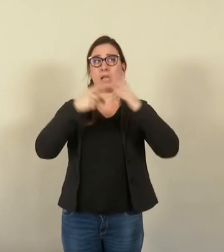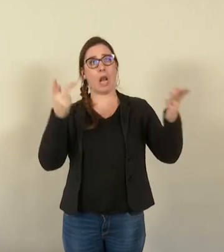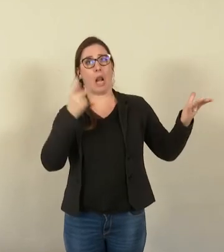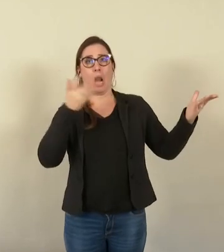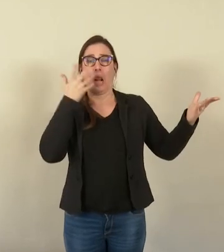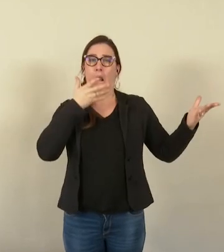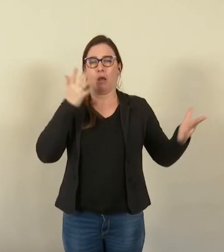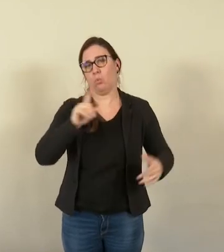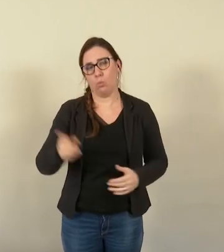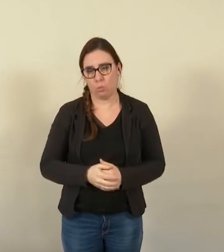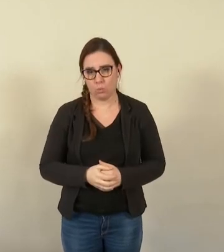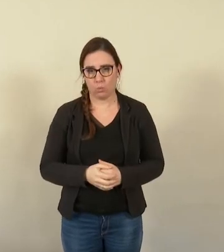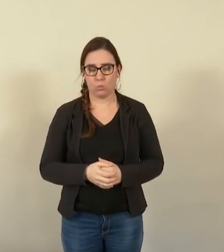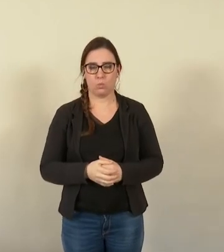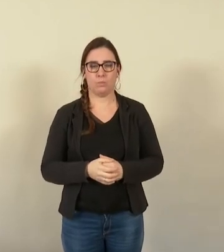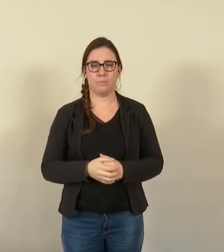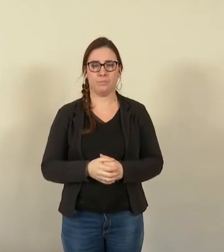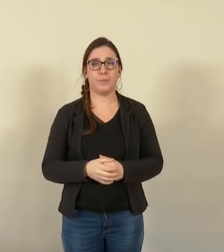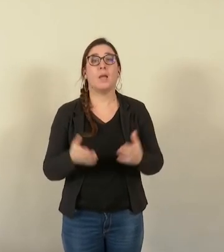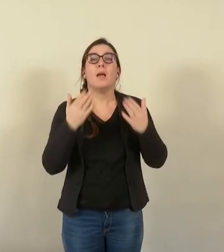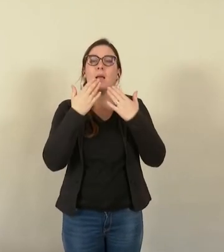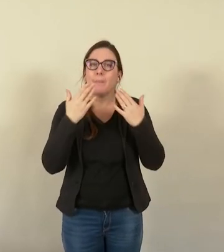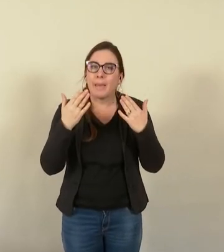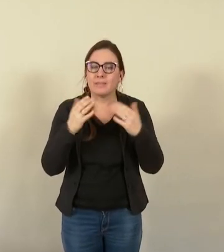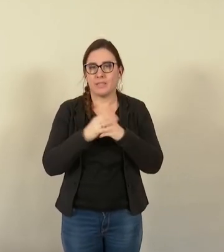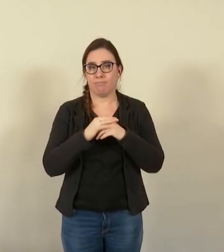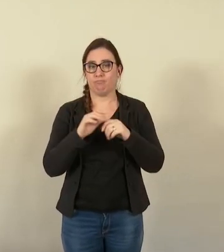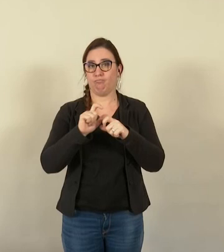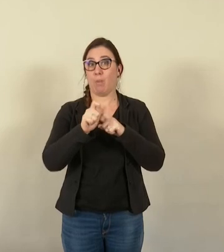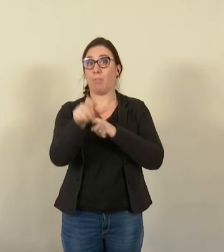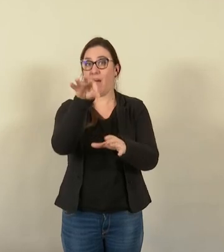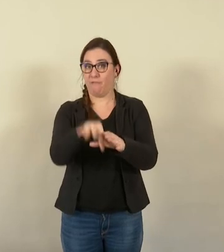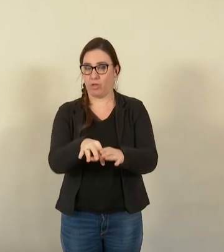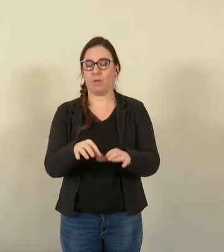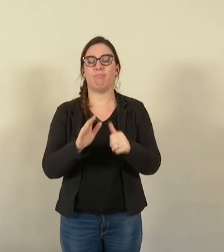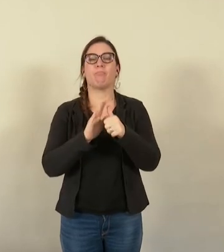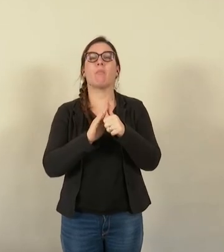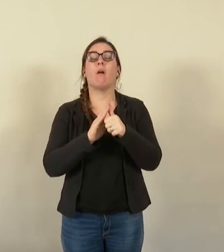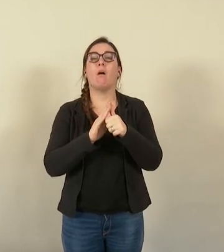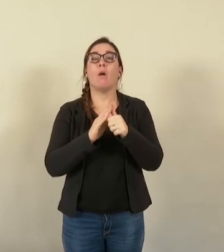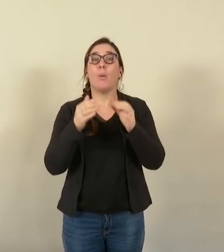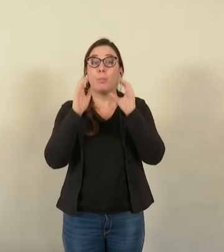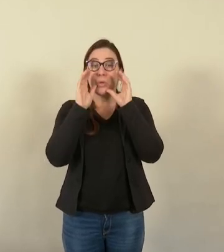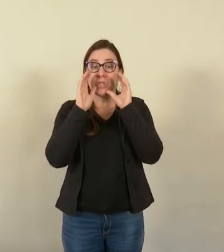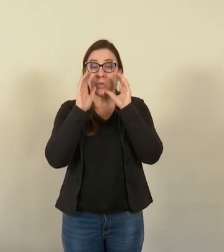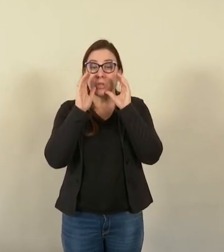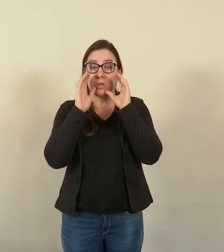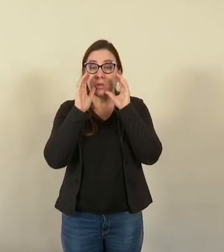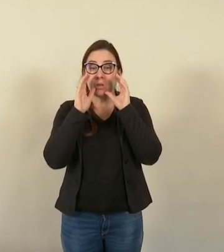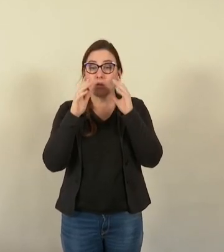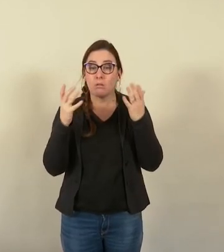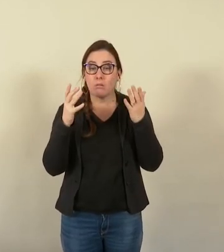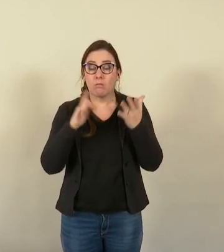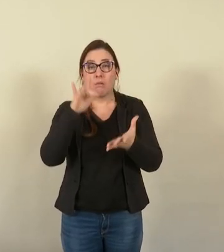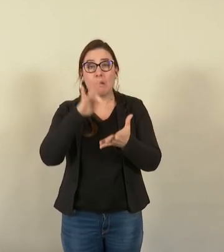cadre merci peut-être que quelques petits mots pour avant de passer au vote bon sur les petit-déjeunés euh il y a plus rien sur les